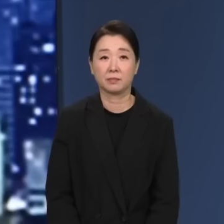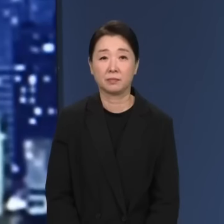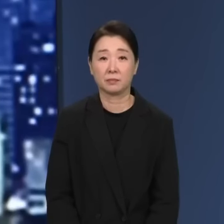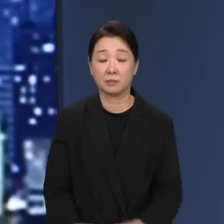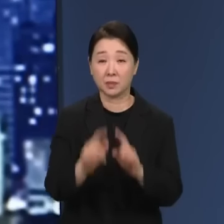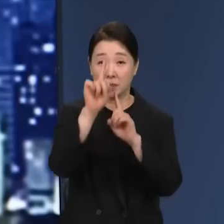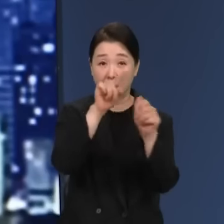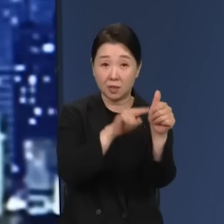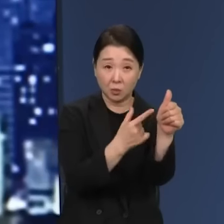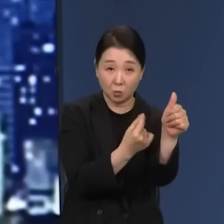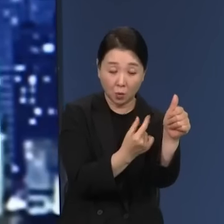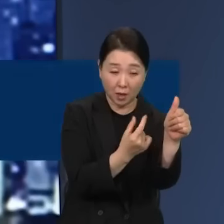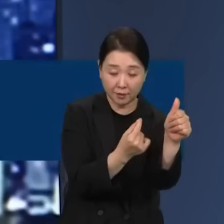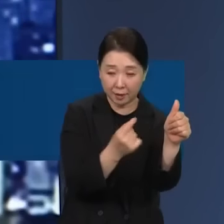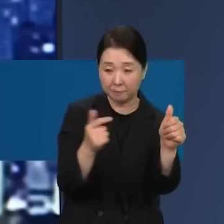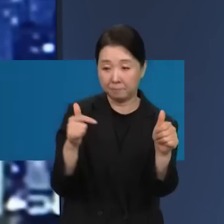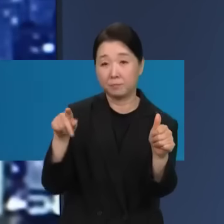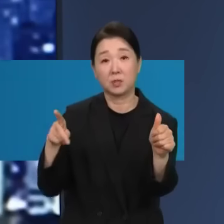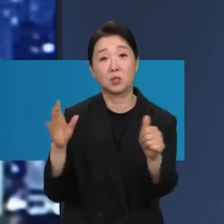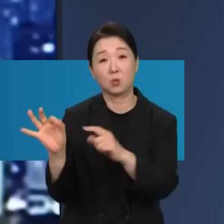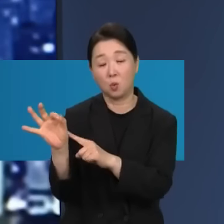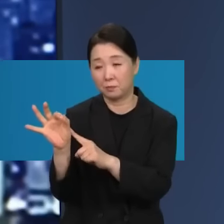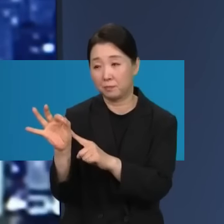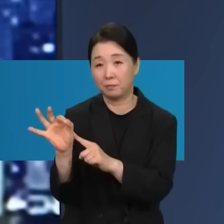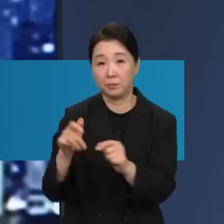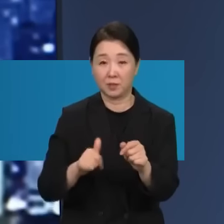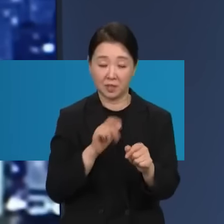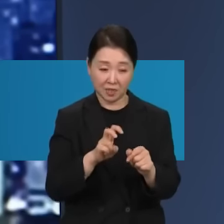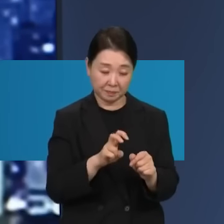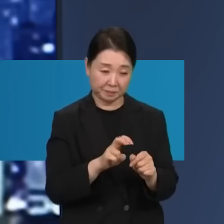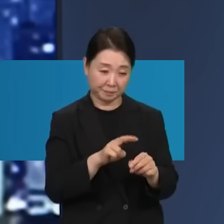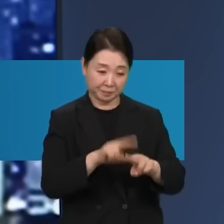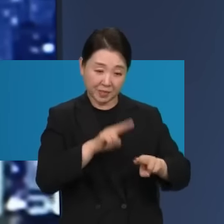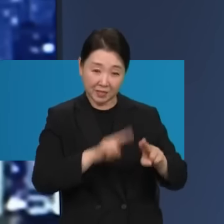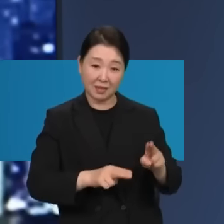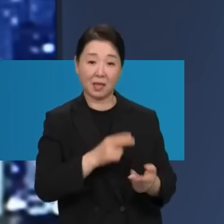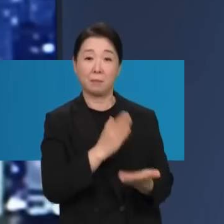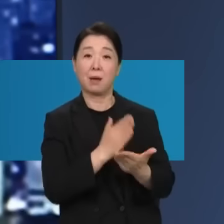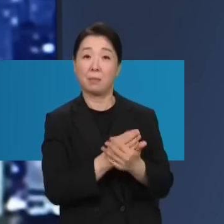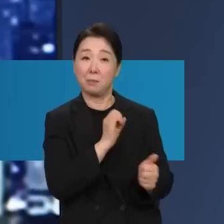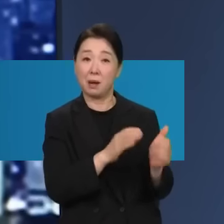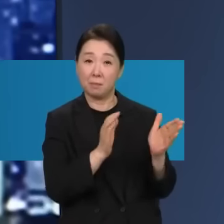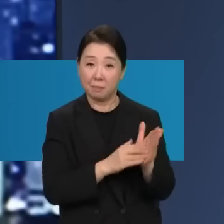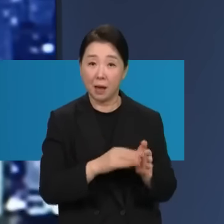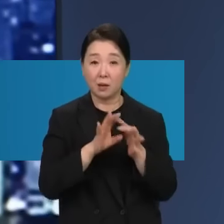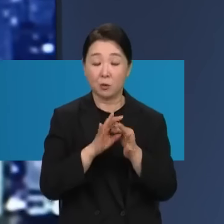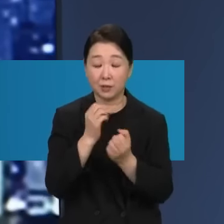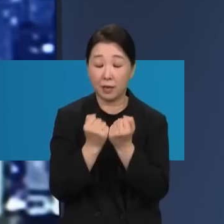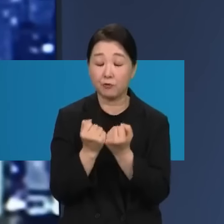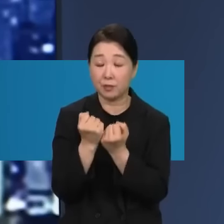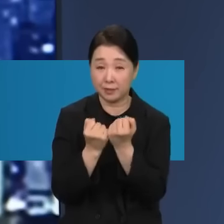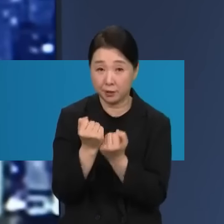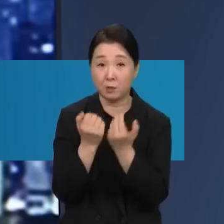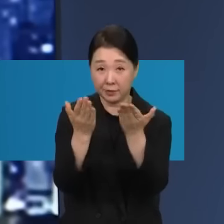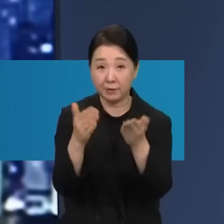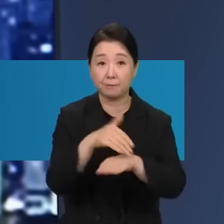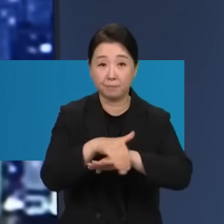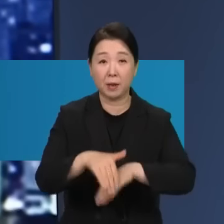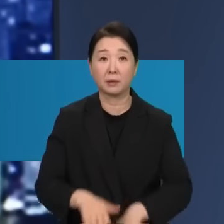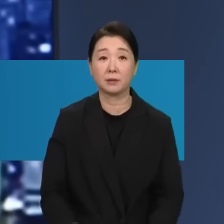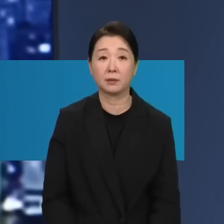이 씨와 마찬가지로 자신이 임 전 사단장의 사퇴를 만류했다는 건데 관련 소식 잠시 뒤 자세히 전해드리도록